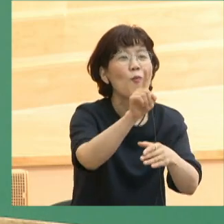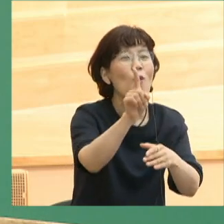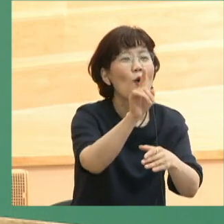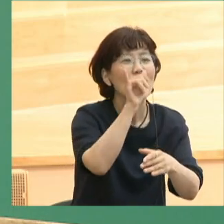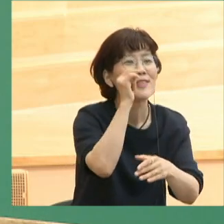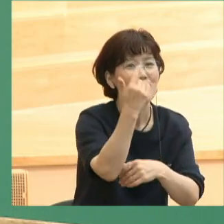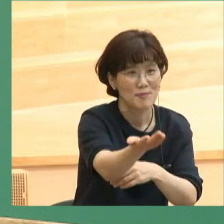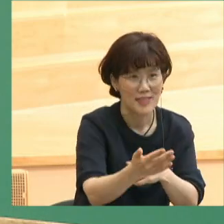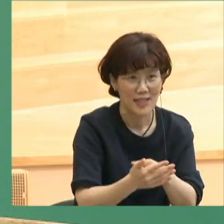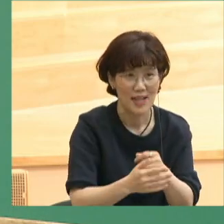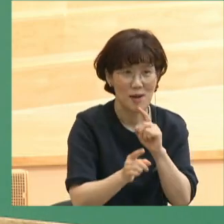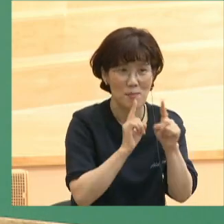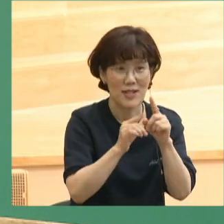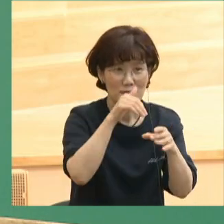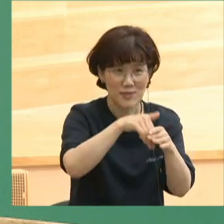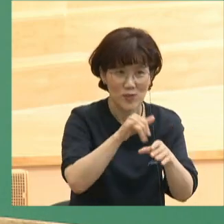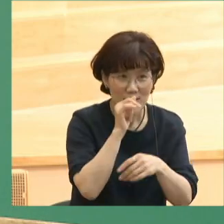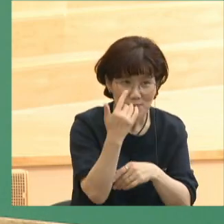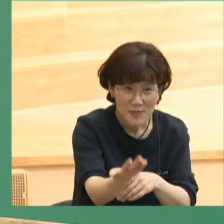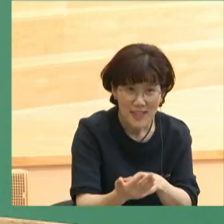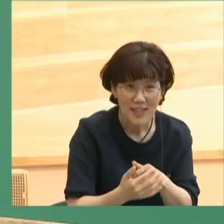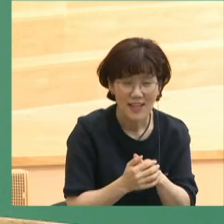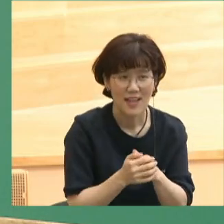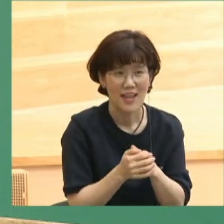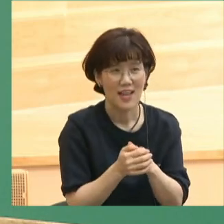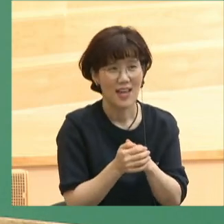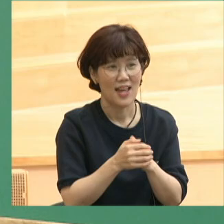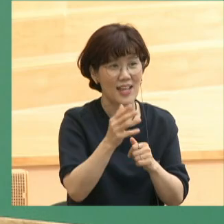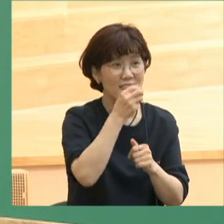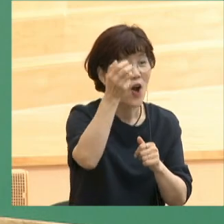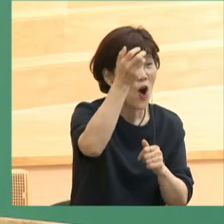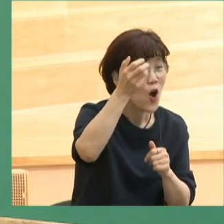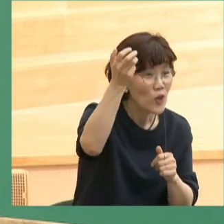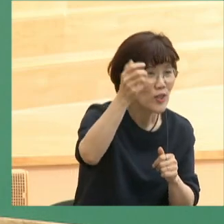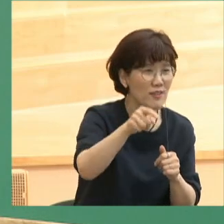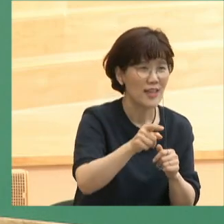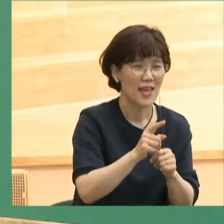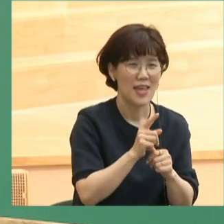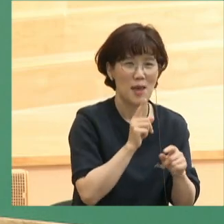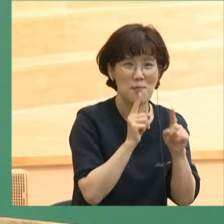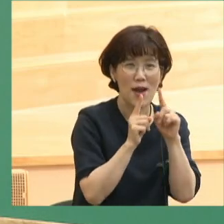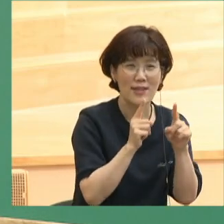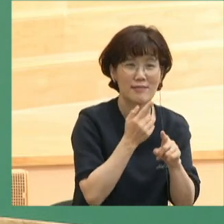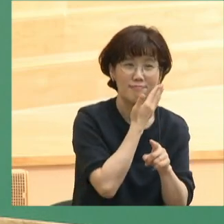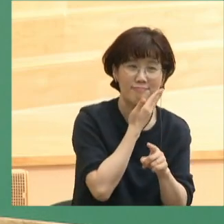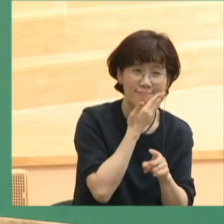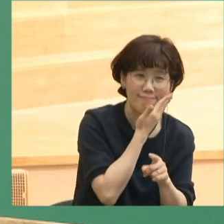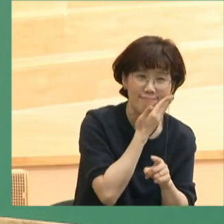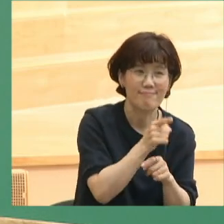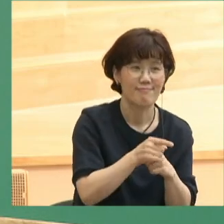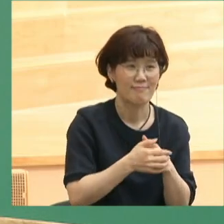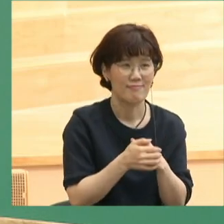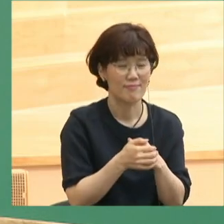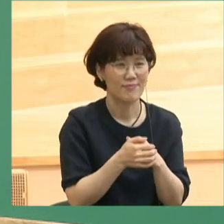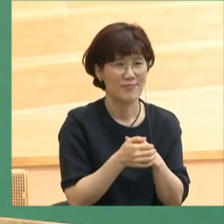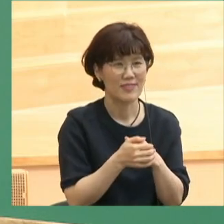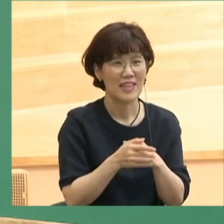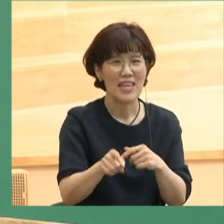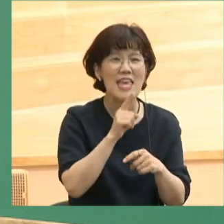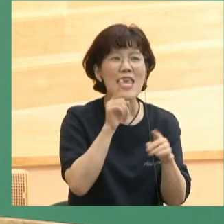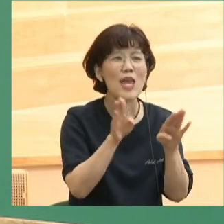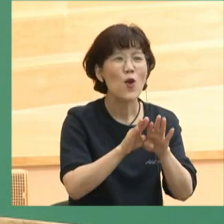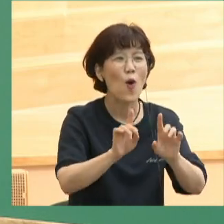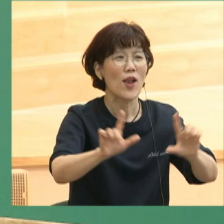말씀을 심고 계시나요? 그 성령님의 어떤 말씀의 자양분, 주일날 설교 들었다, 그건